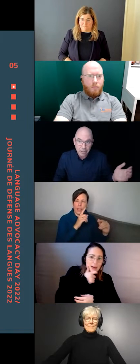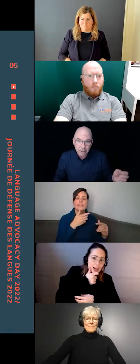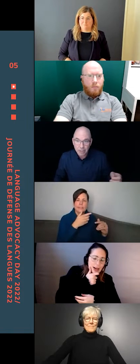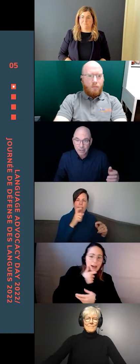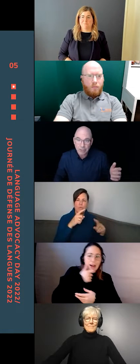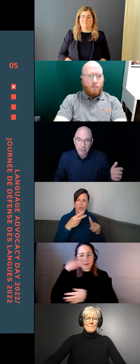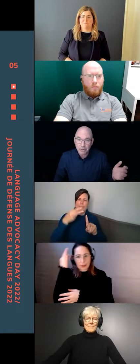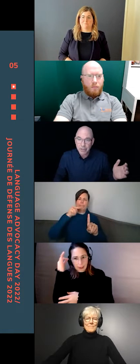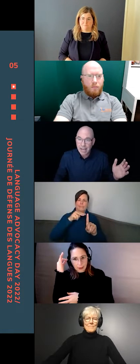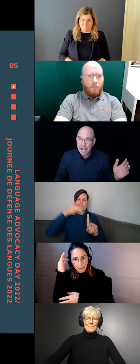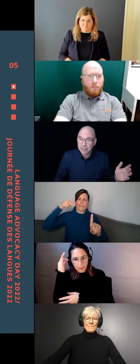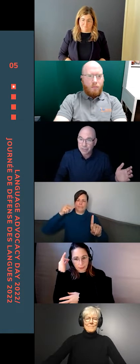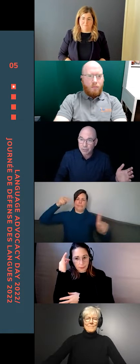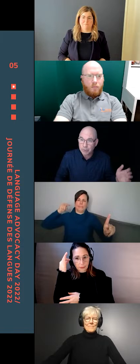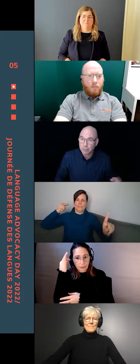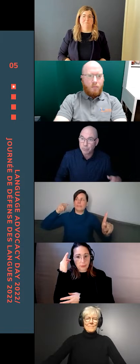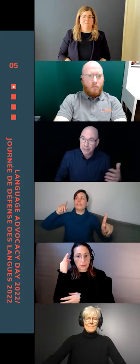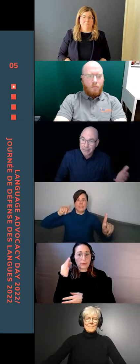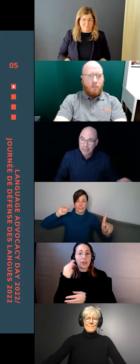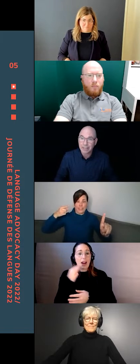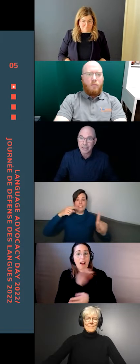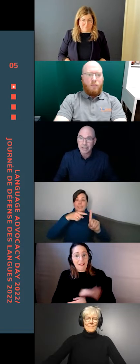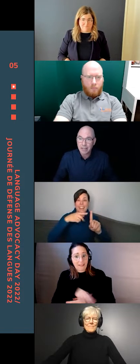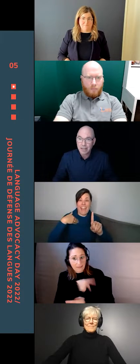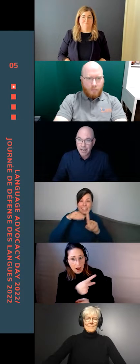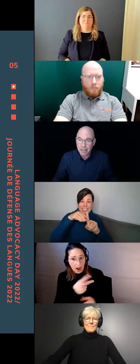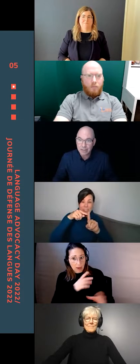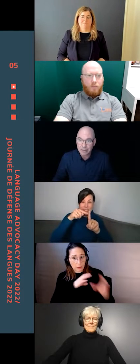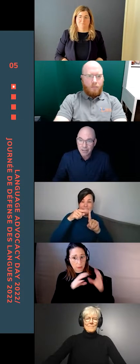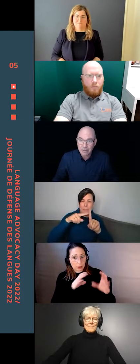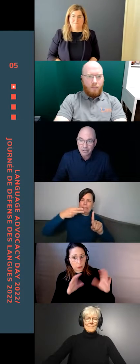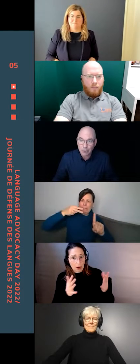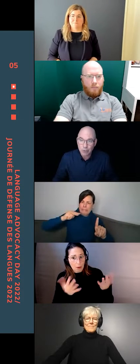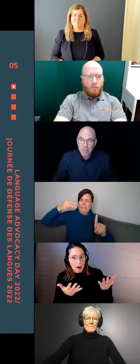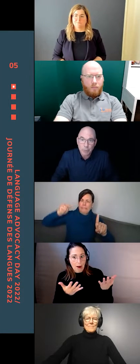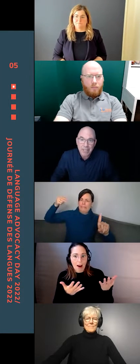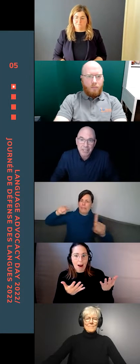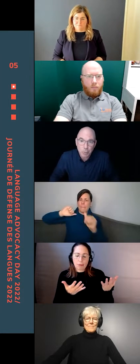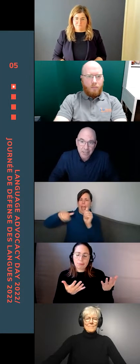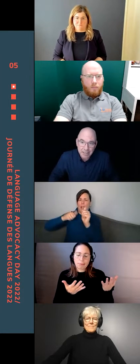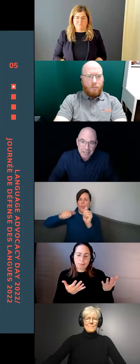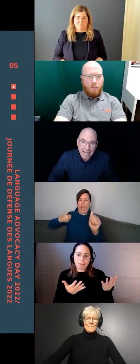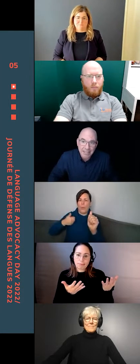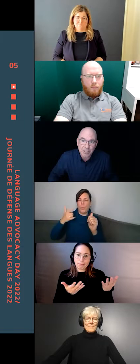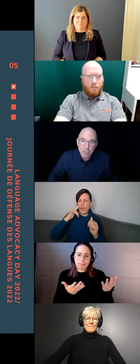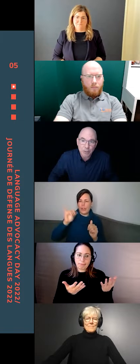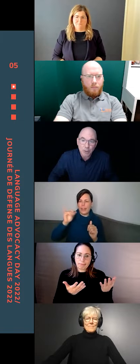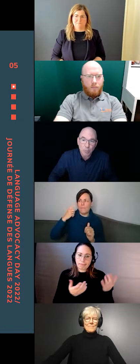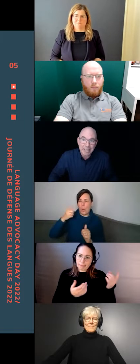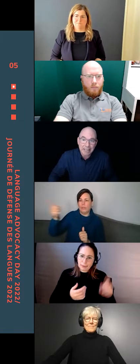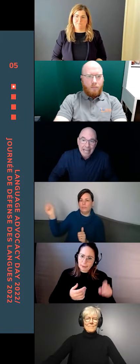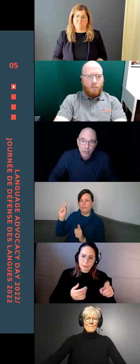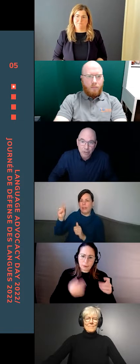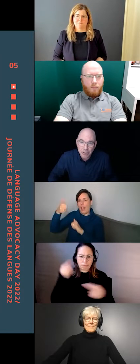difficultés à apprendre l'anglais ou le français. Et pour communiquer avec leurs enfants, il